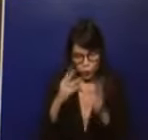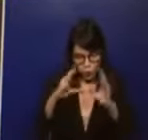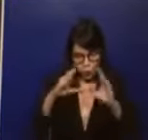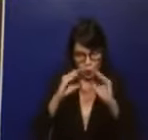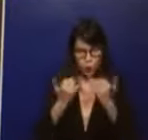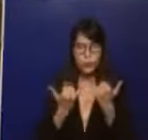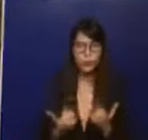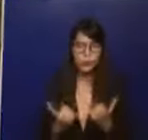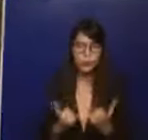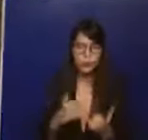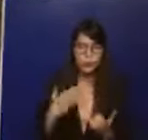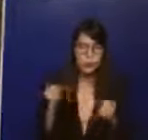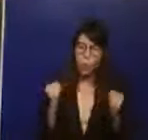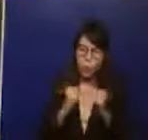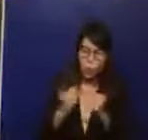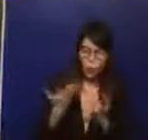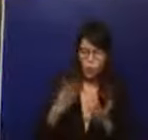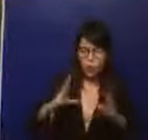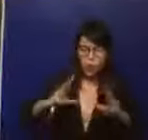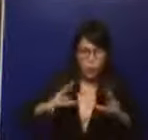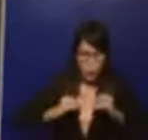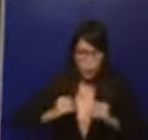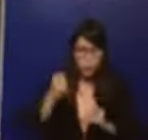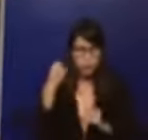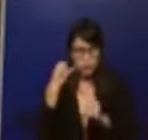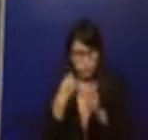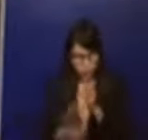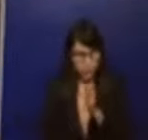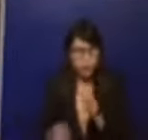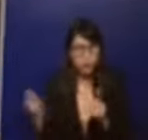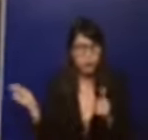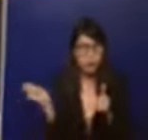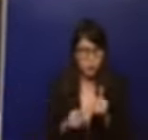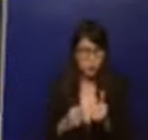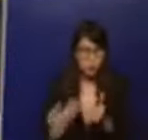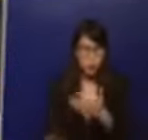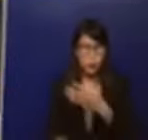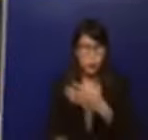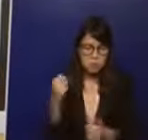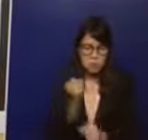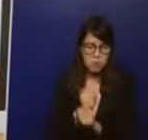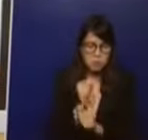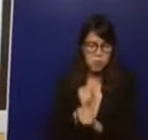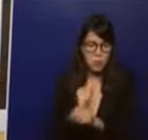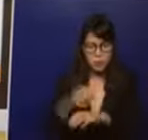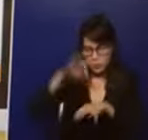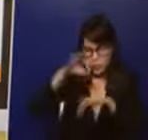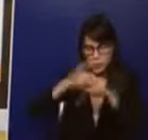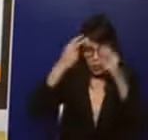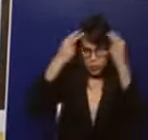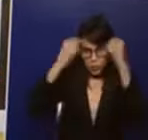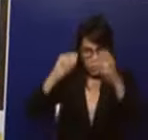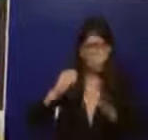าท่านยอมรับผิดมีโทษจำคุกค่ะในคดีอาญาค่ะและคนท่านประธาน